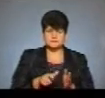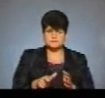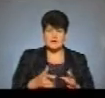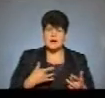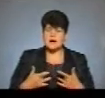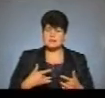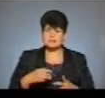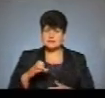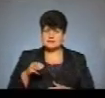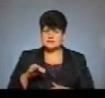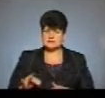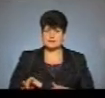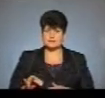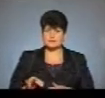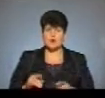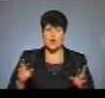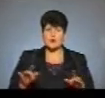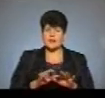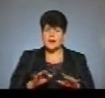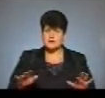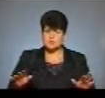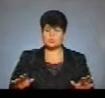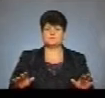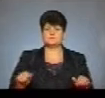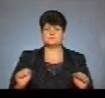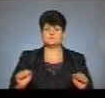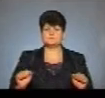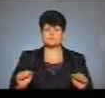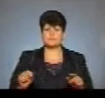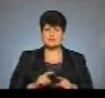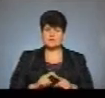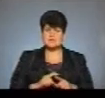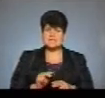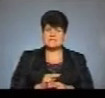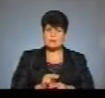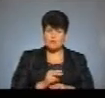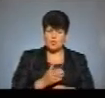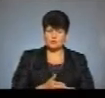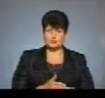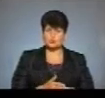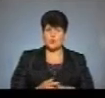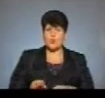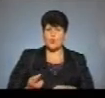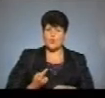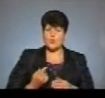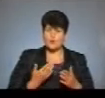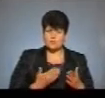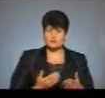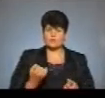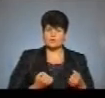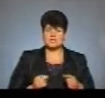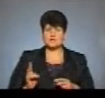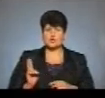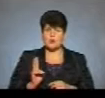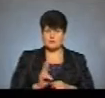артисти оркестру, слюсарі з ремонту, охоронники, водії тролейбуса в